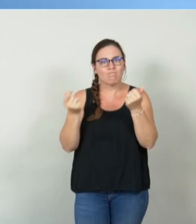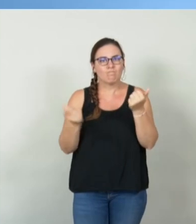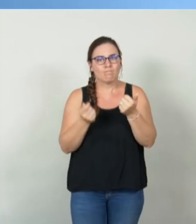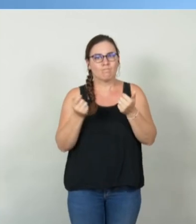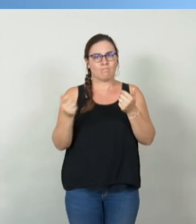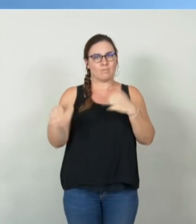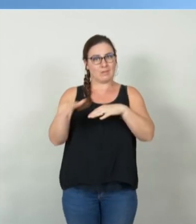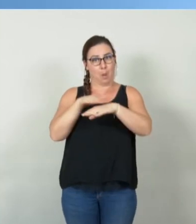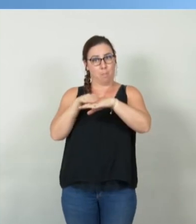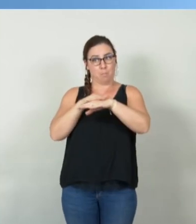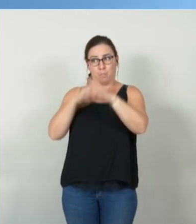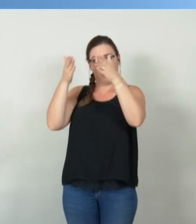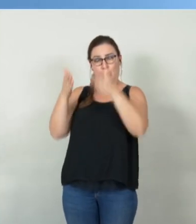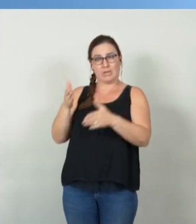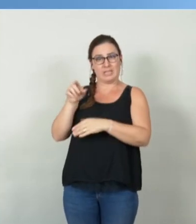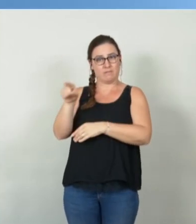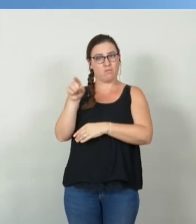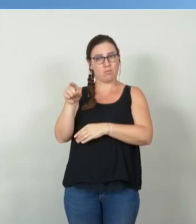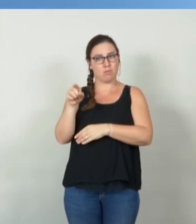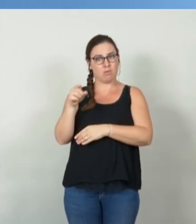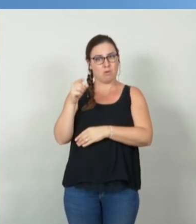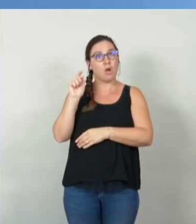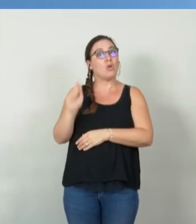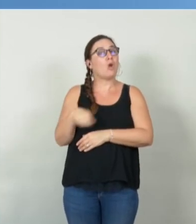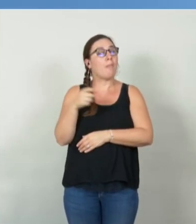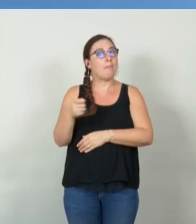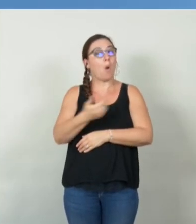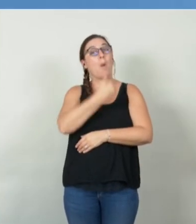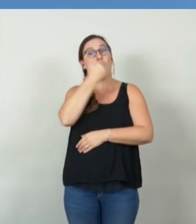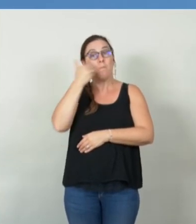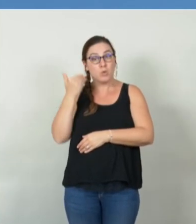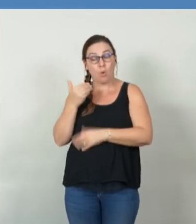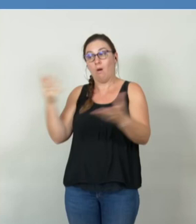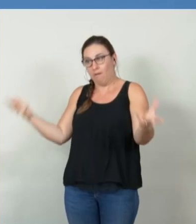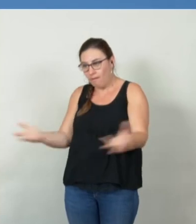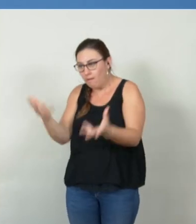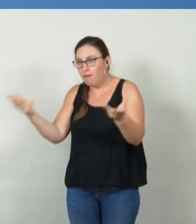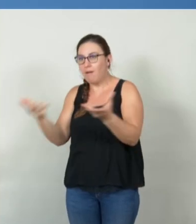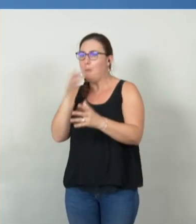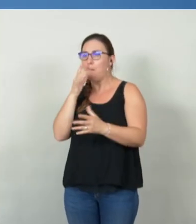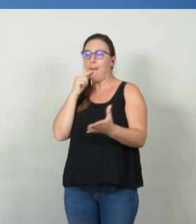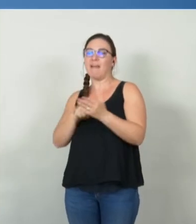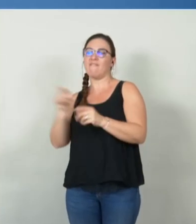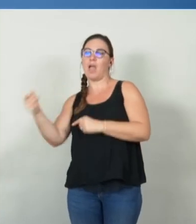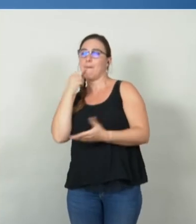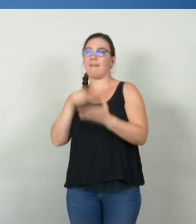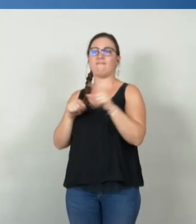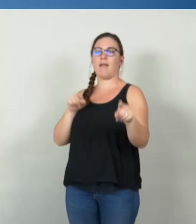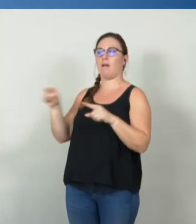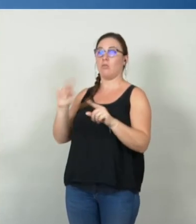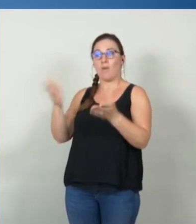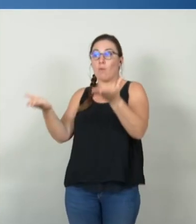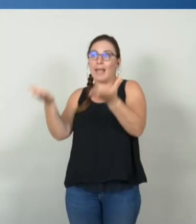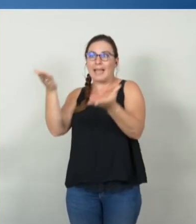aux politiques que vous êtes devrait en faveur de cette de préserver pardon cet